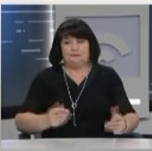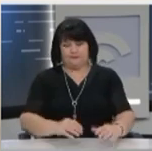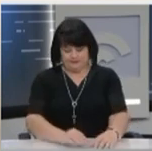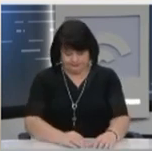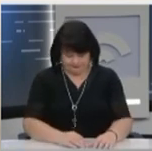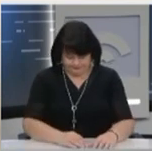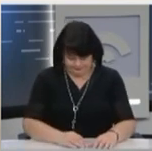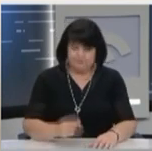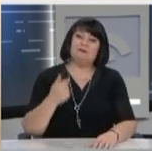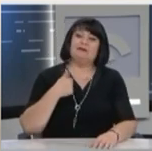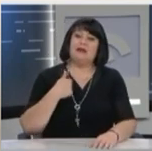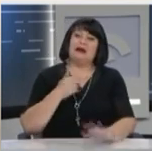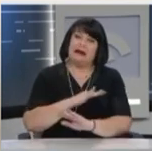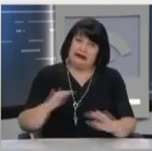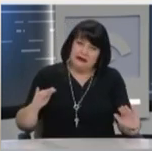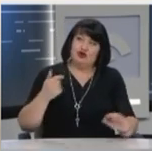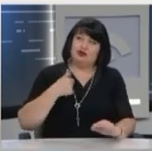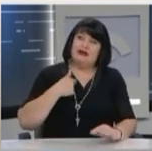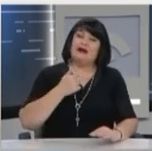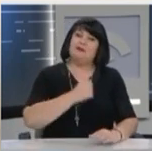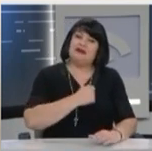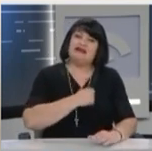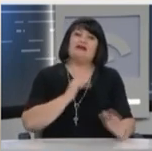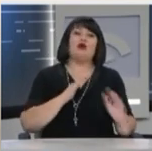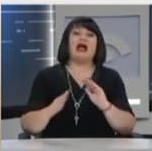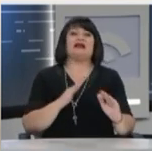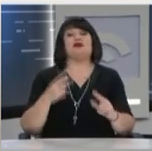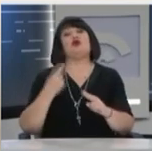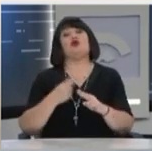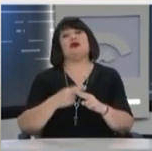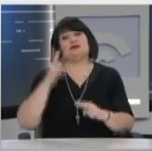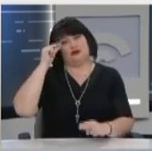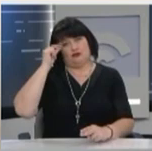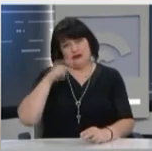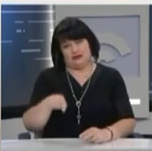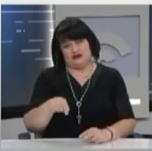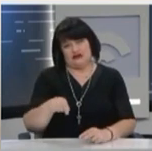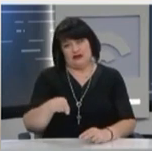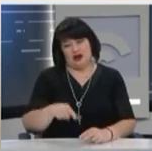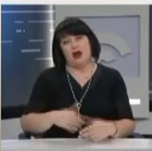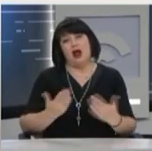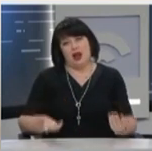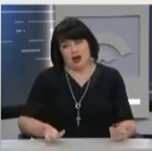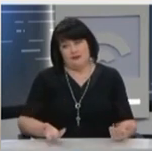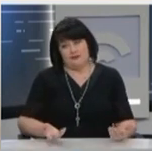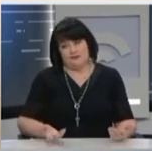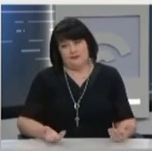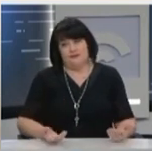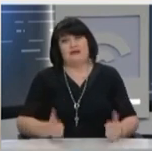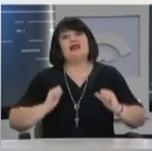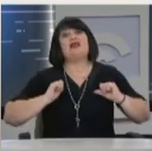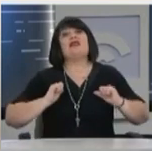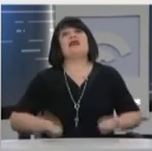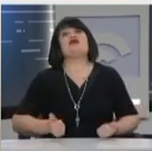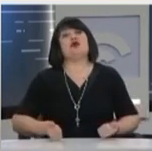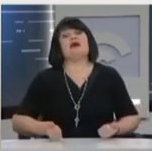Για μένα, κύριε Μητσοτάκη, για να κλείσω εδώ, το θέμα του ασύλου είναι πάρα πολύ σημαντικό. Αλλά Γιατί δεν τολμάτε